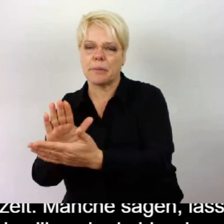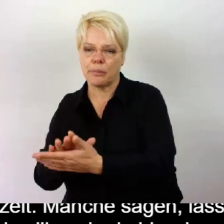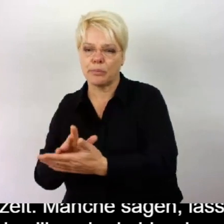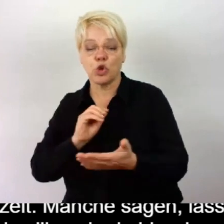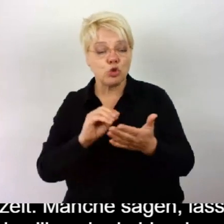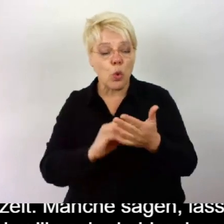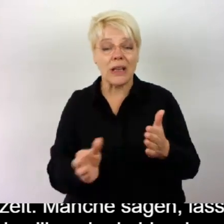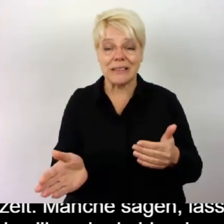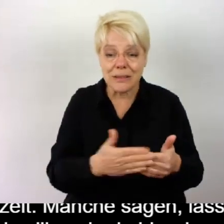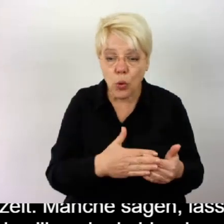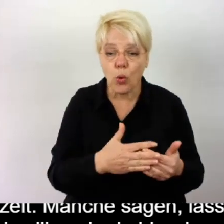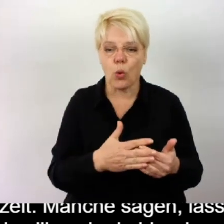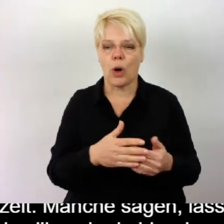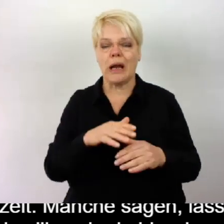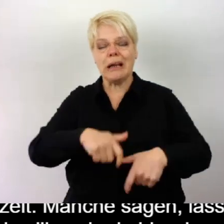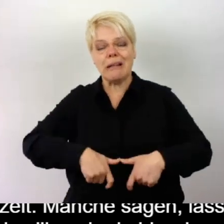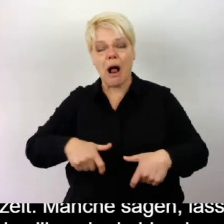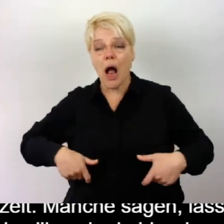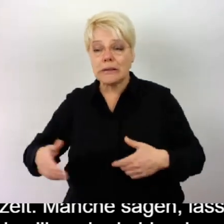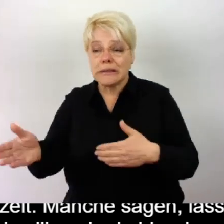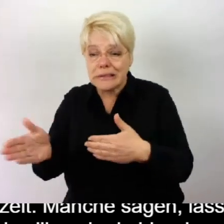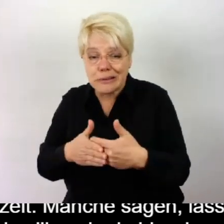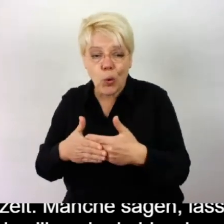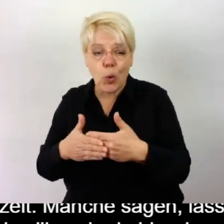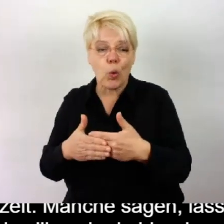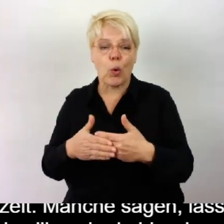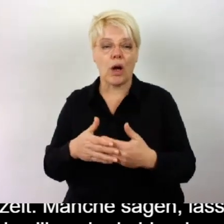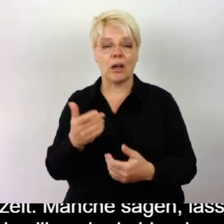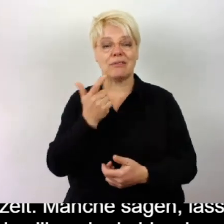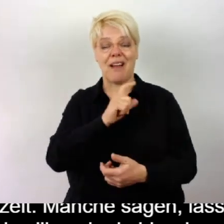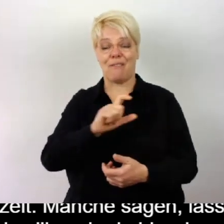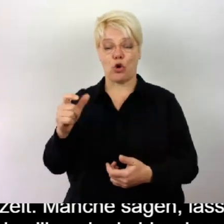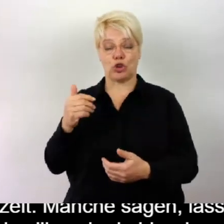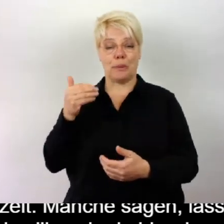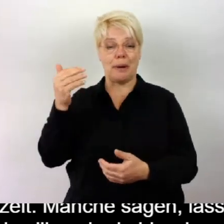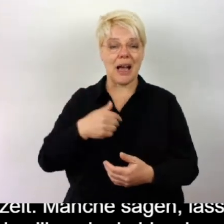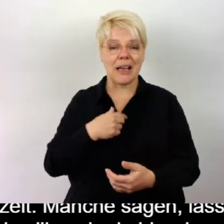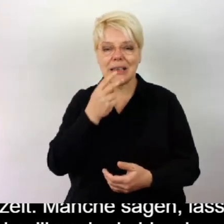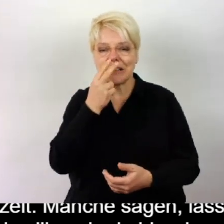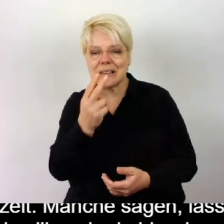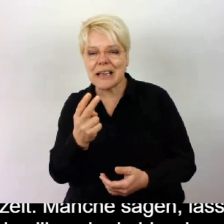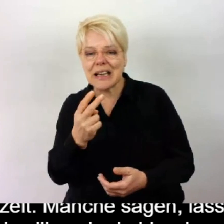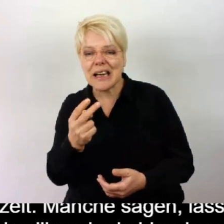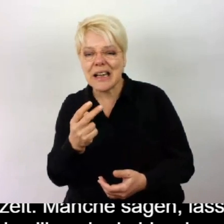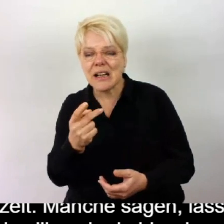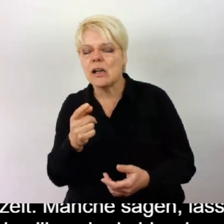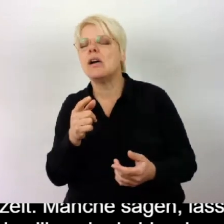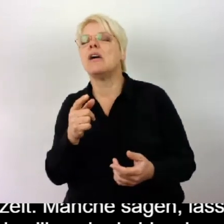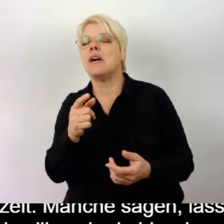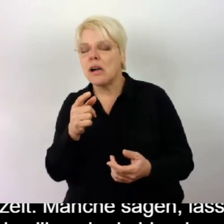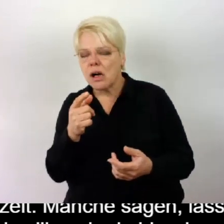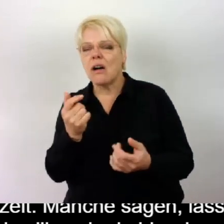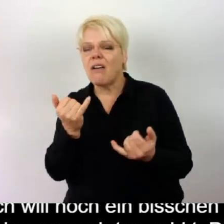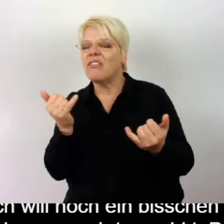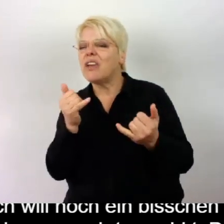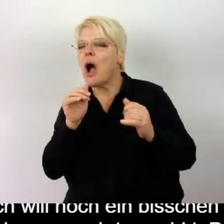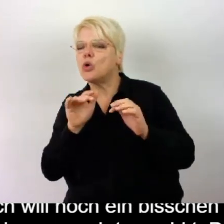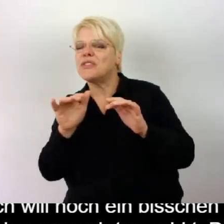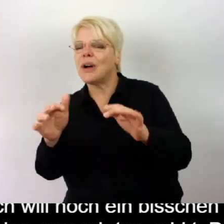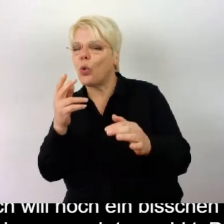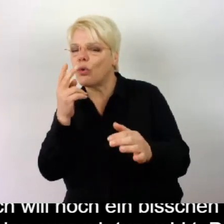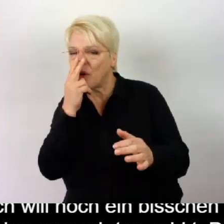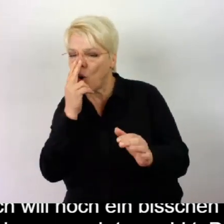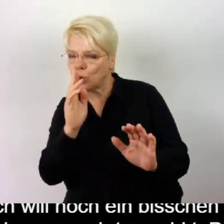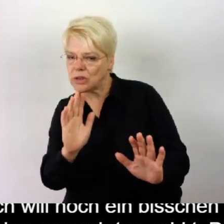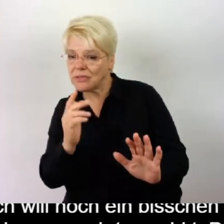wir und erleichtern vorsichtig und eigentlich bräuchte man für jede Lockerung so 2 Wochen Zeit. Jetzt sage ich Ihnen, das mit dem Handel funktioniert ganz gut,